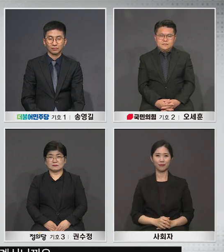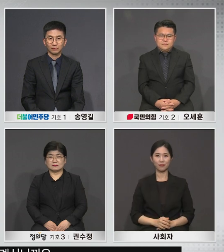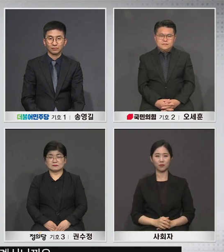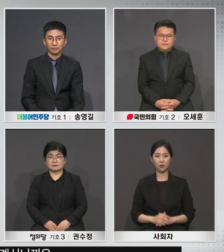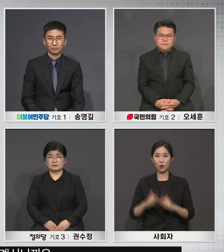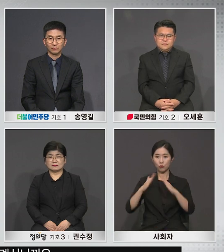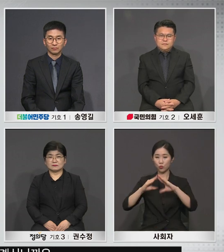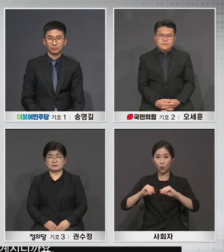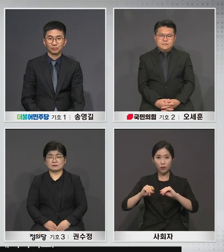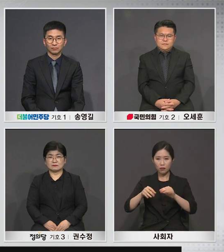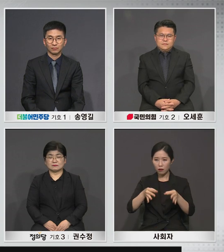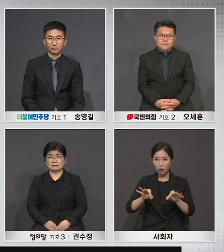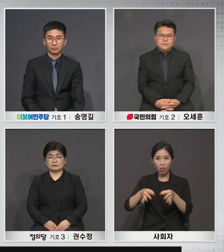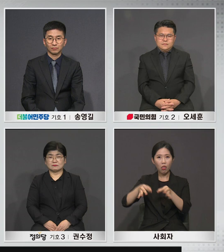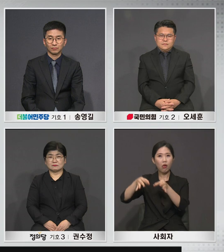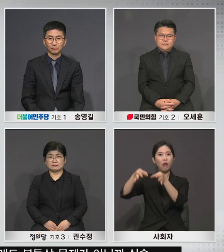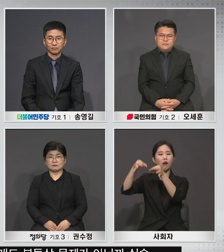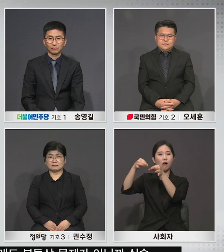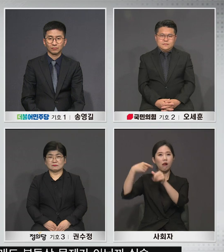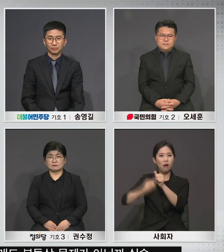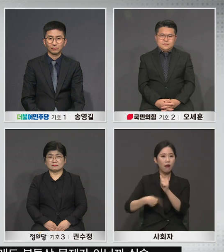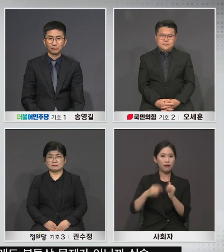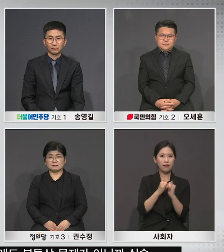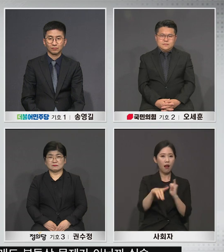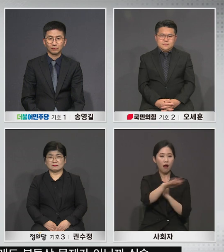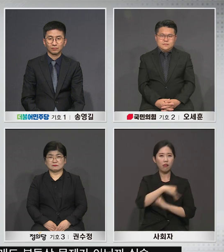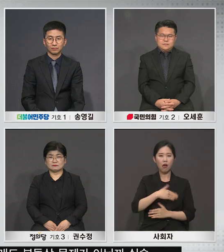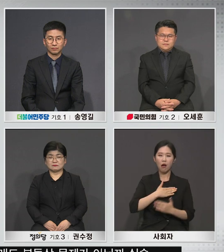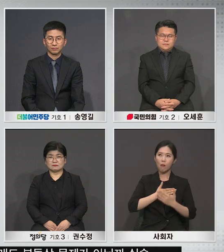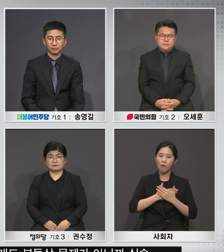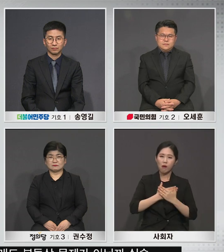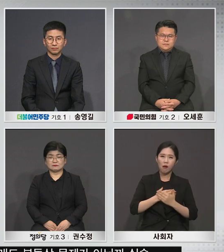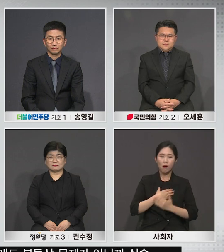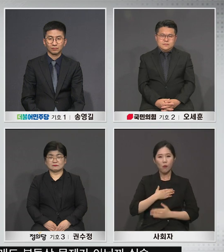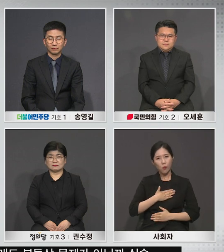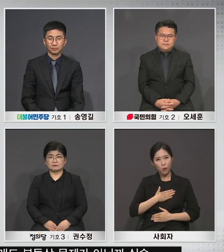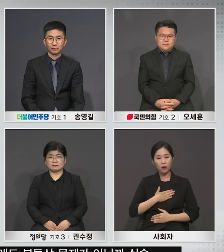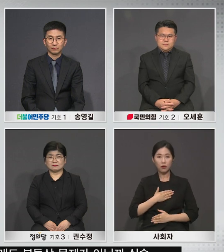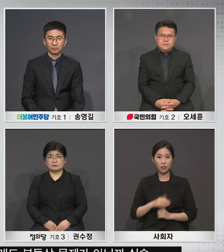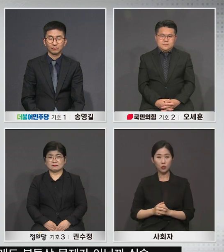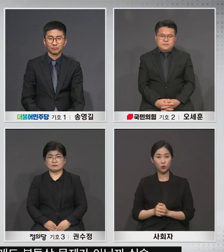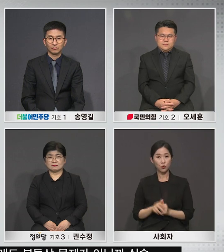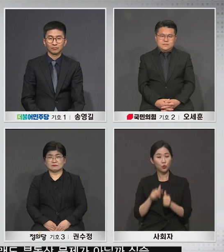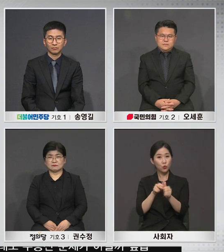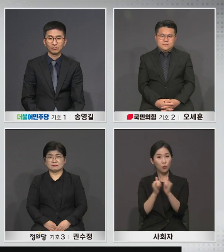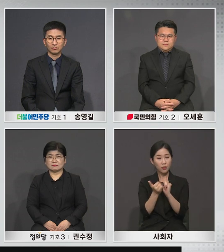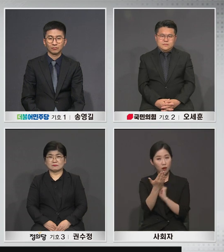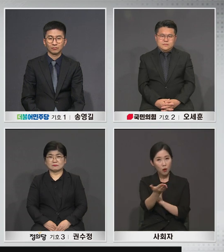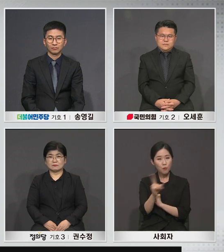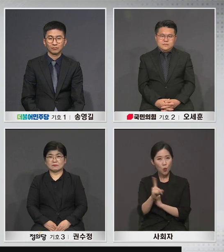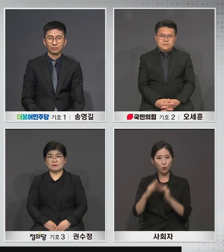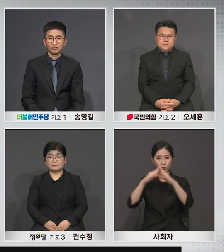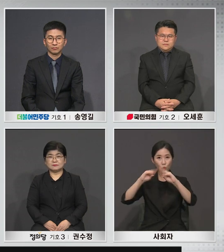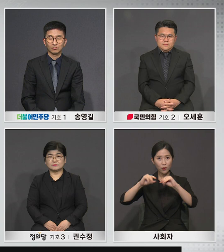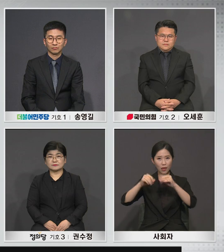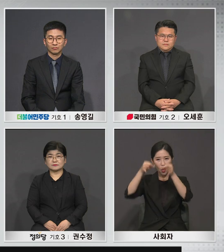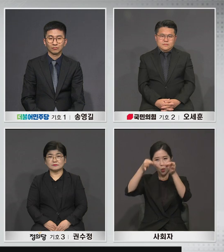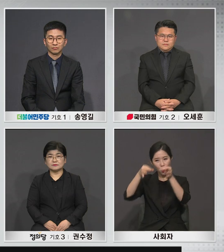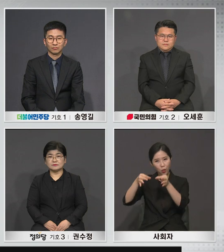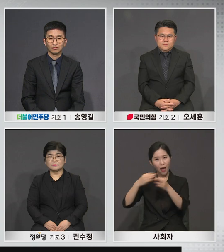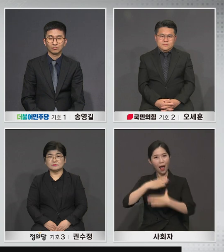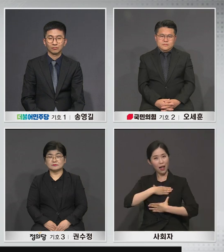부동산 가격이 지나치게 상승하면서 불안해하시는 분들 많은데요. 후보자가 추진할 부동산 안정화 정책 무엇입니까?